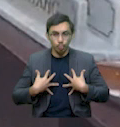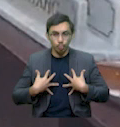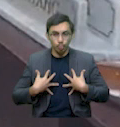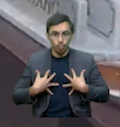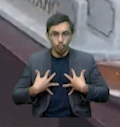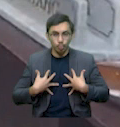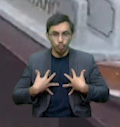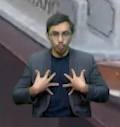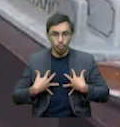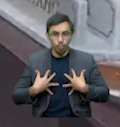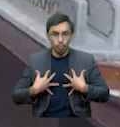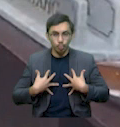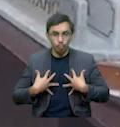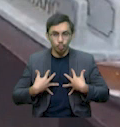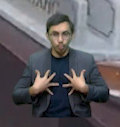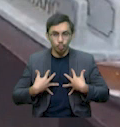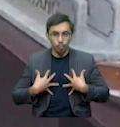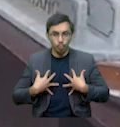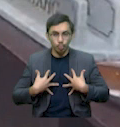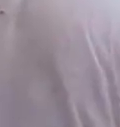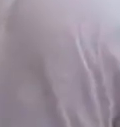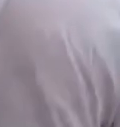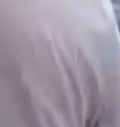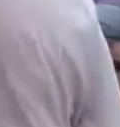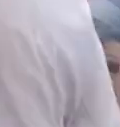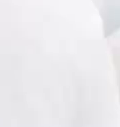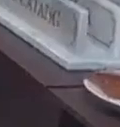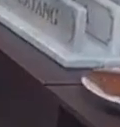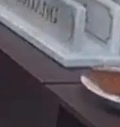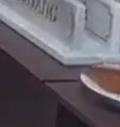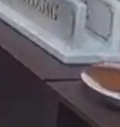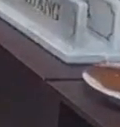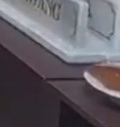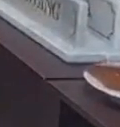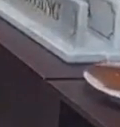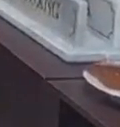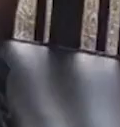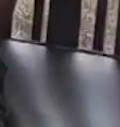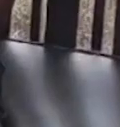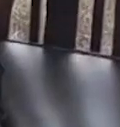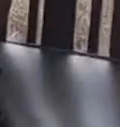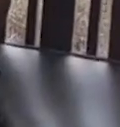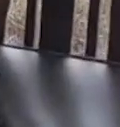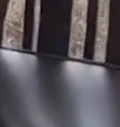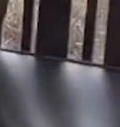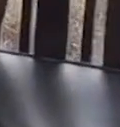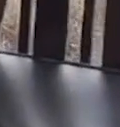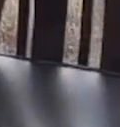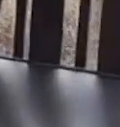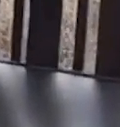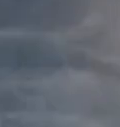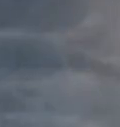FR menganiaya korban hingga tewas saat pasar masih ramai warga. Polisi langsung bergerak cepat menangkap pelaku usai